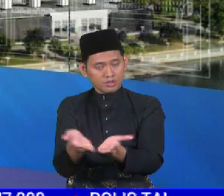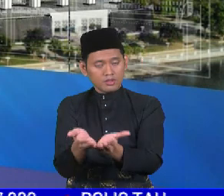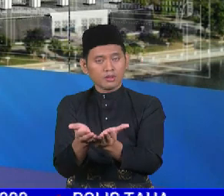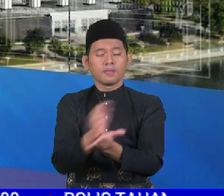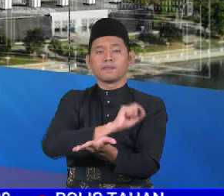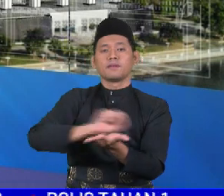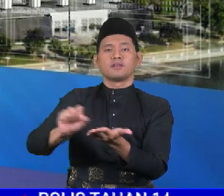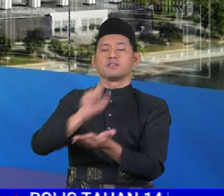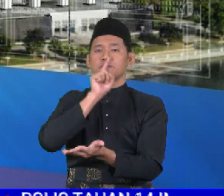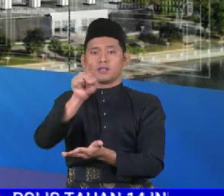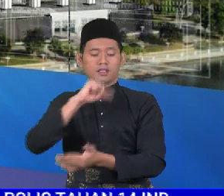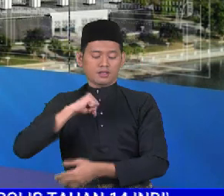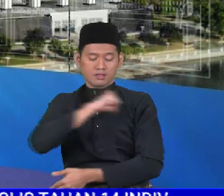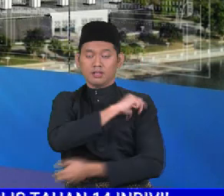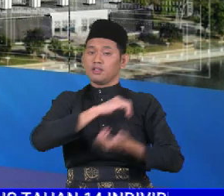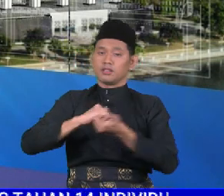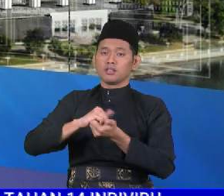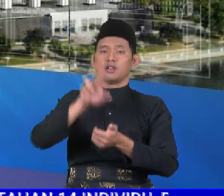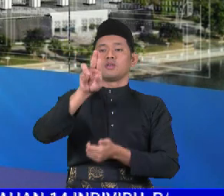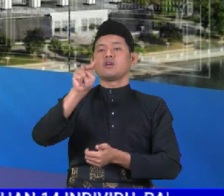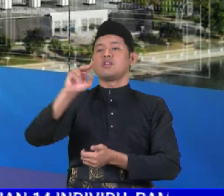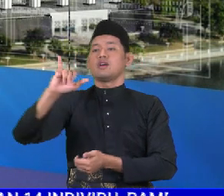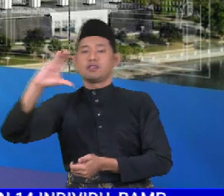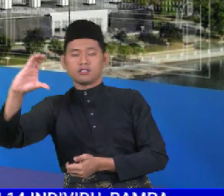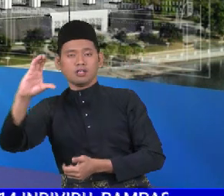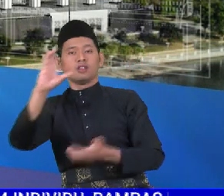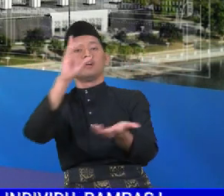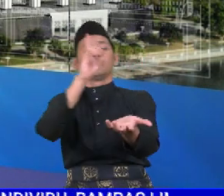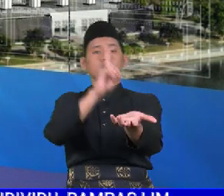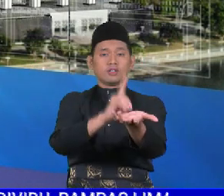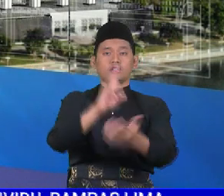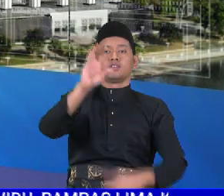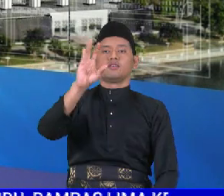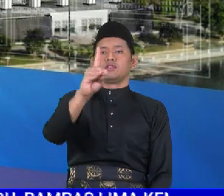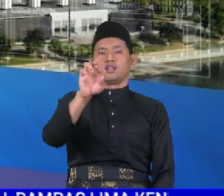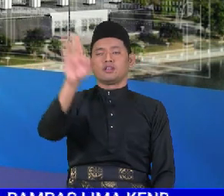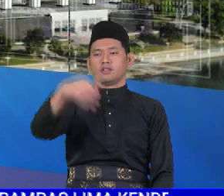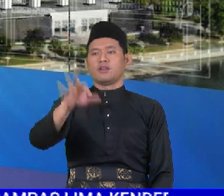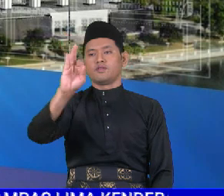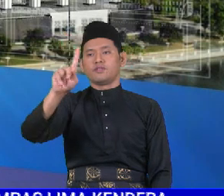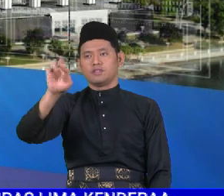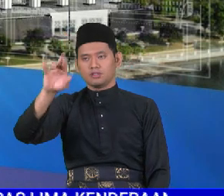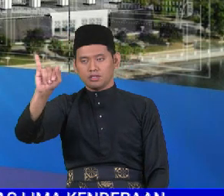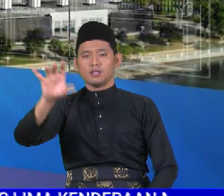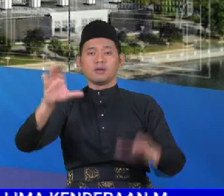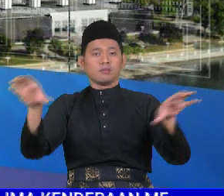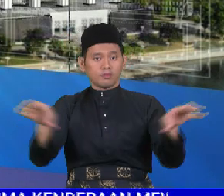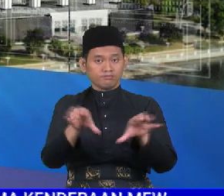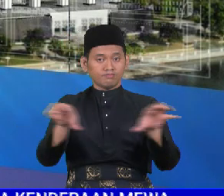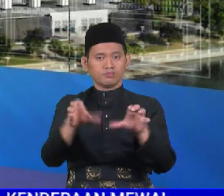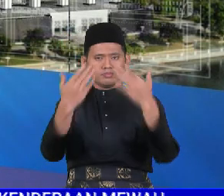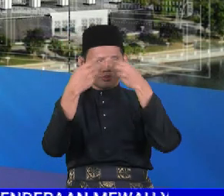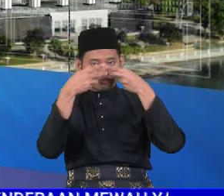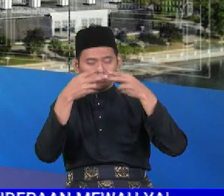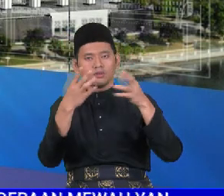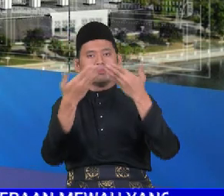yang juga merupakan ahli kumpulan nasyid UNIC, Dr. Fitri Haris, penerbitannya bagi membuka mata masyarakat